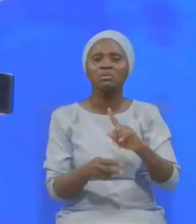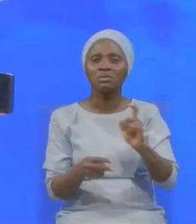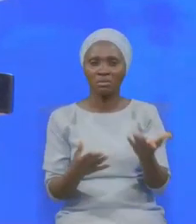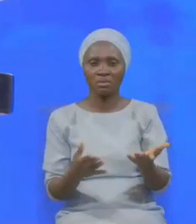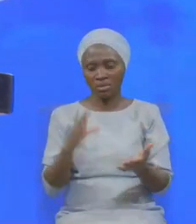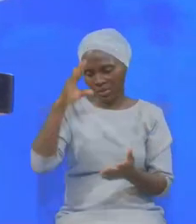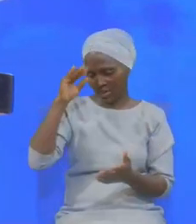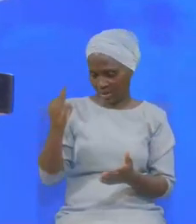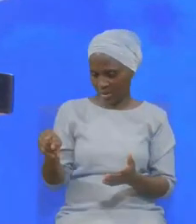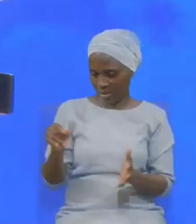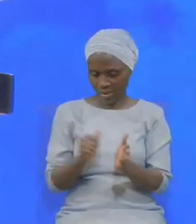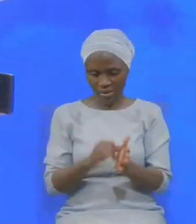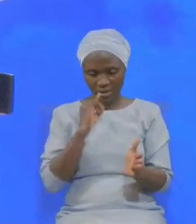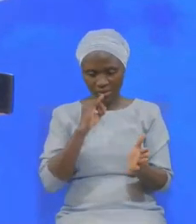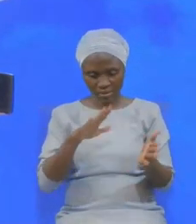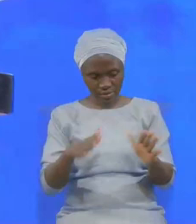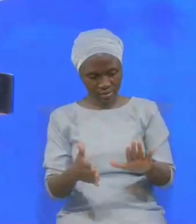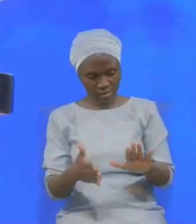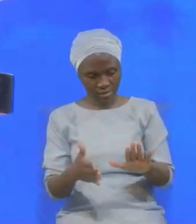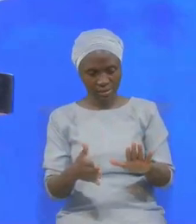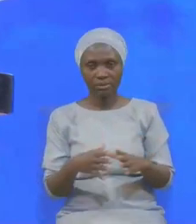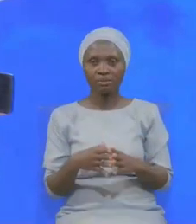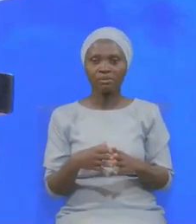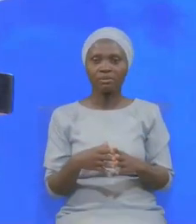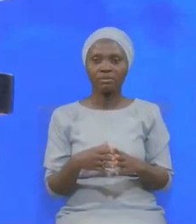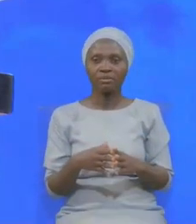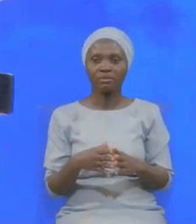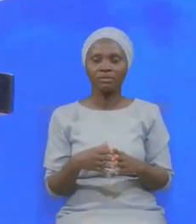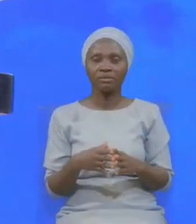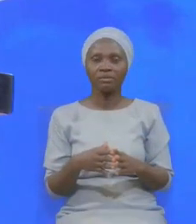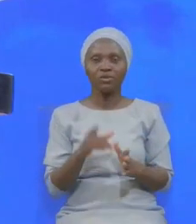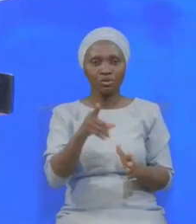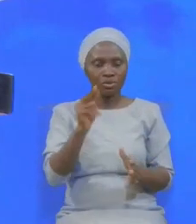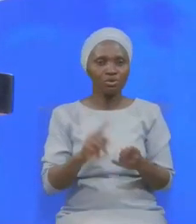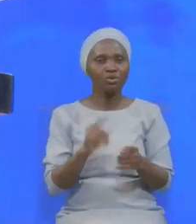Celui qui est mort. Mais tu dis, mais je suis vivant. Vous devez comprendre.